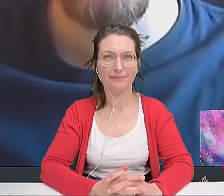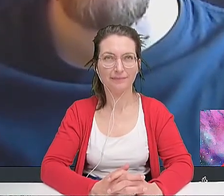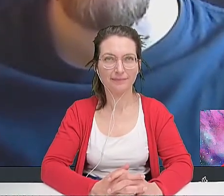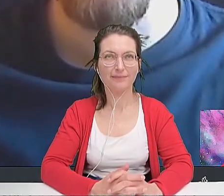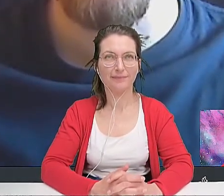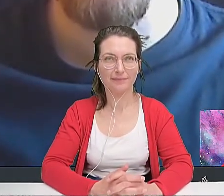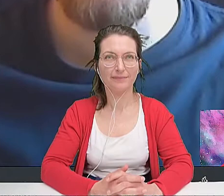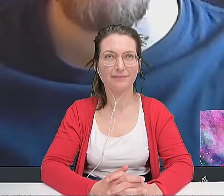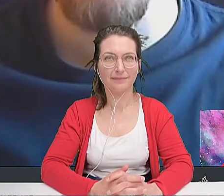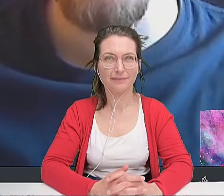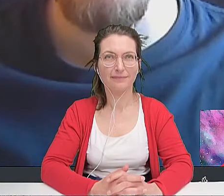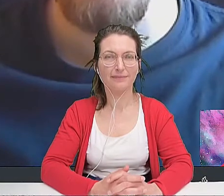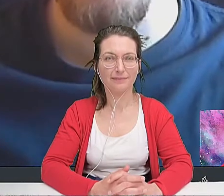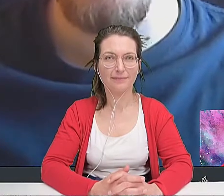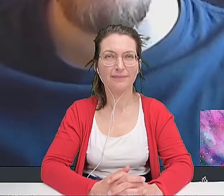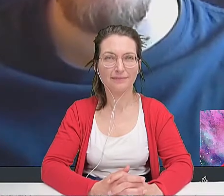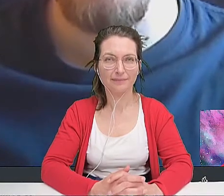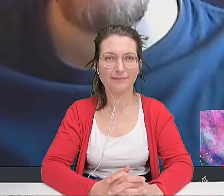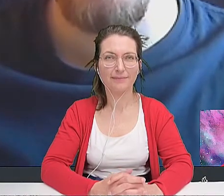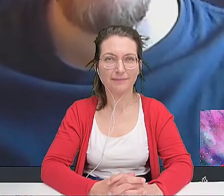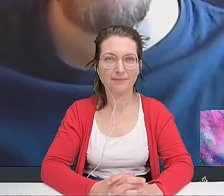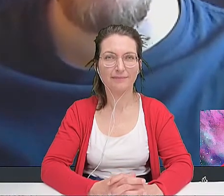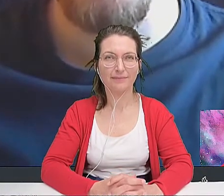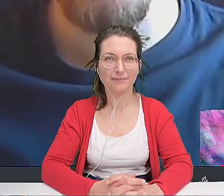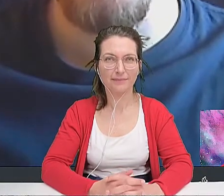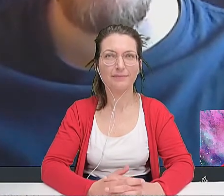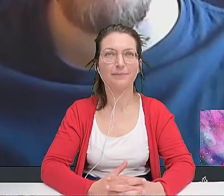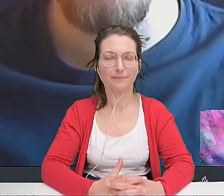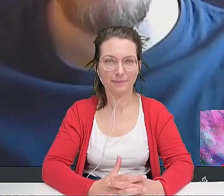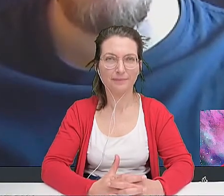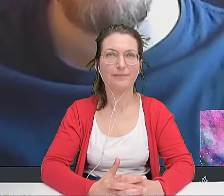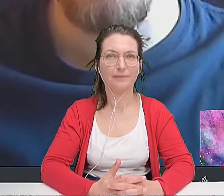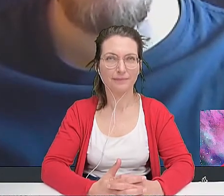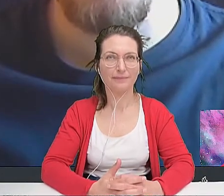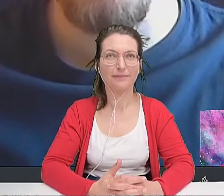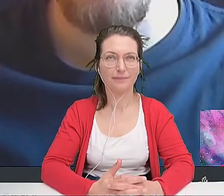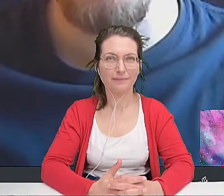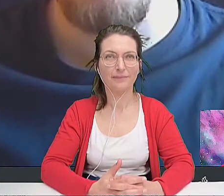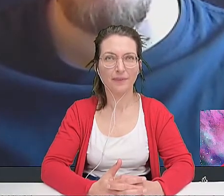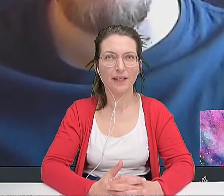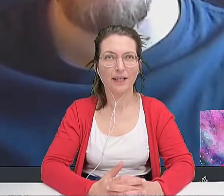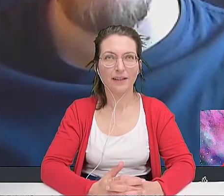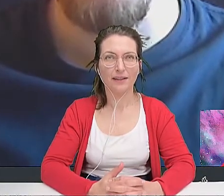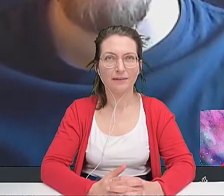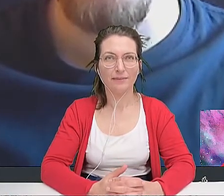hin. Also man kann Informatikaufgaben immer beliebig schwer machen, das ist gar keine Frage.